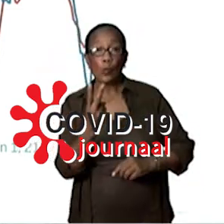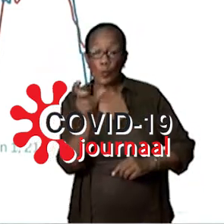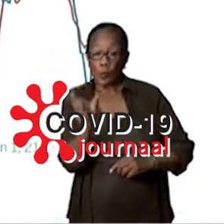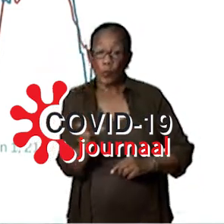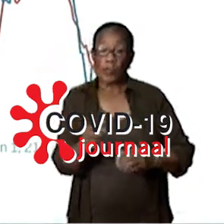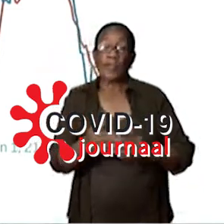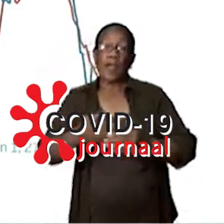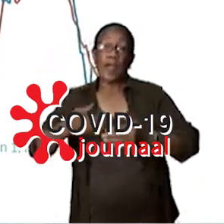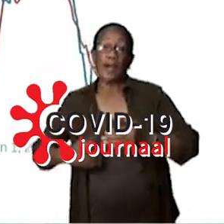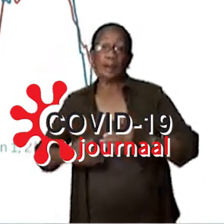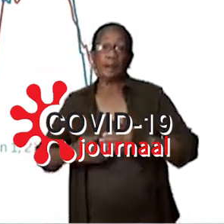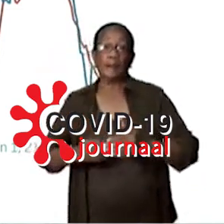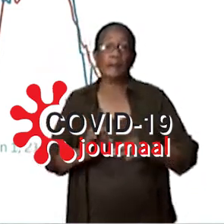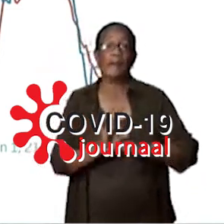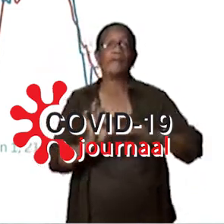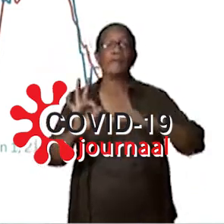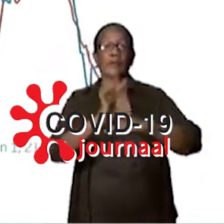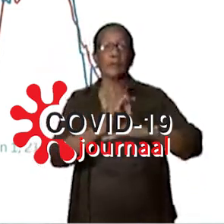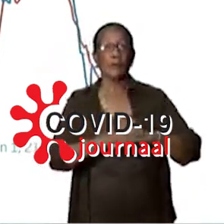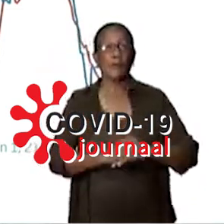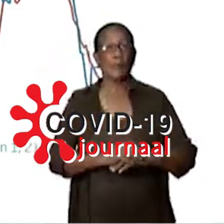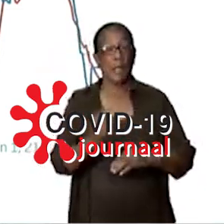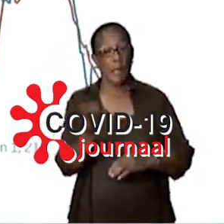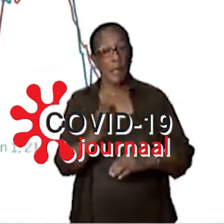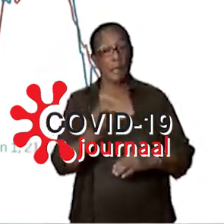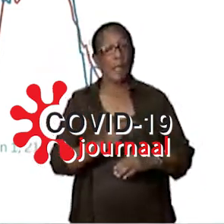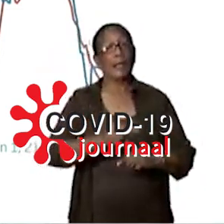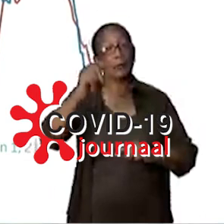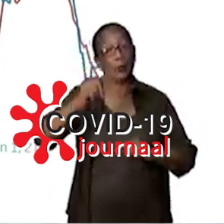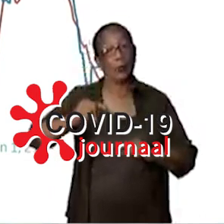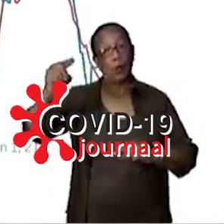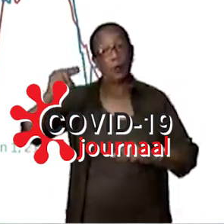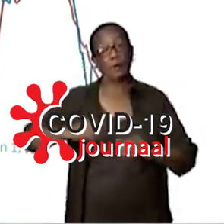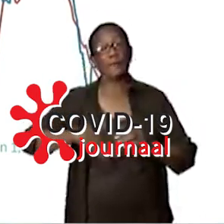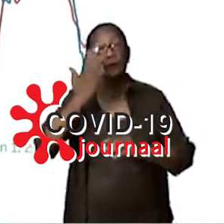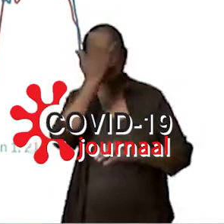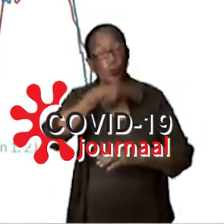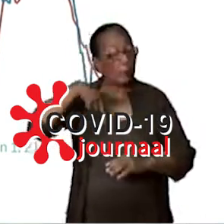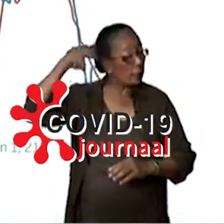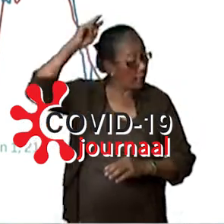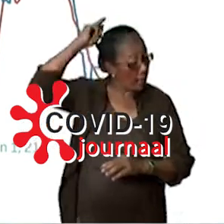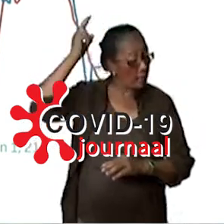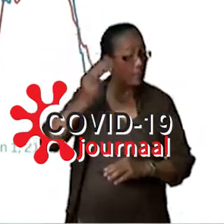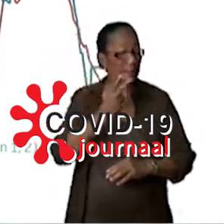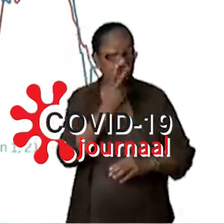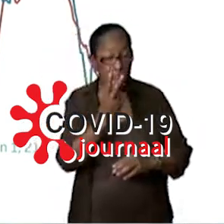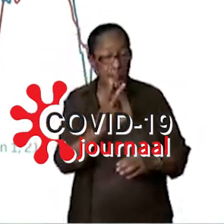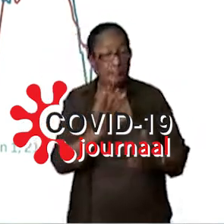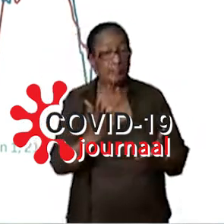Frans-Guyana. In beide golven van Suriname zien we dat we een